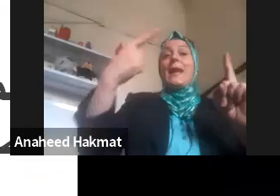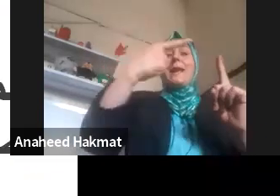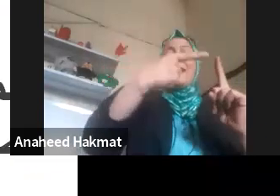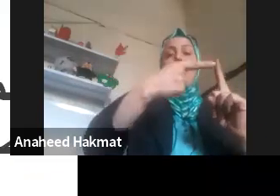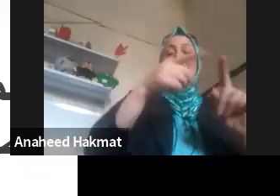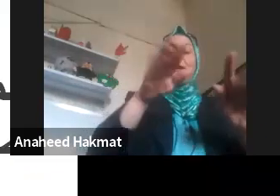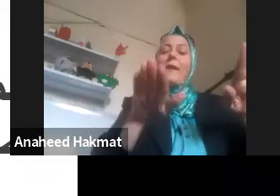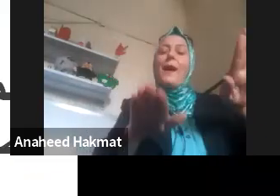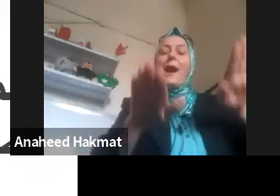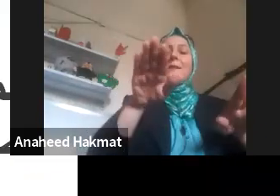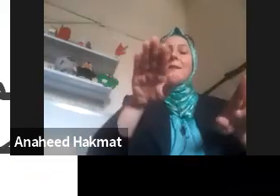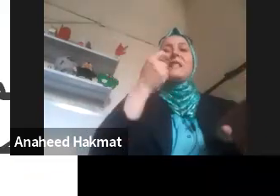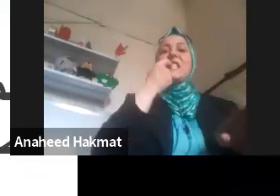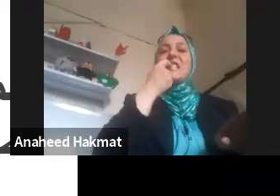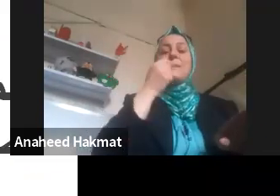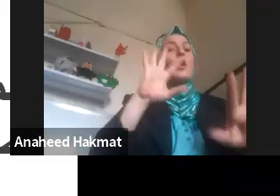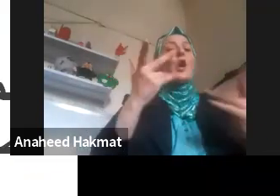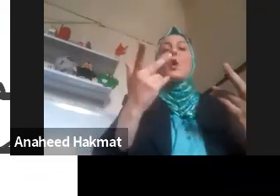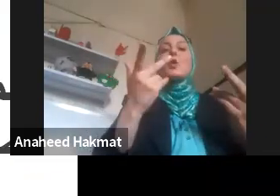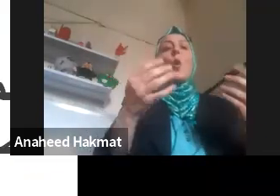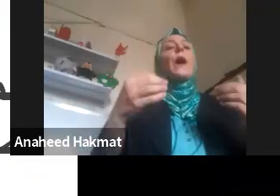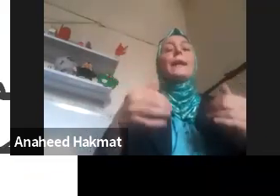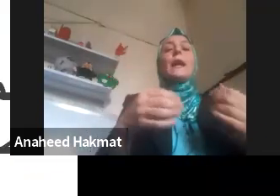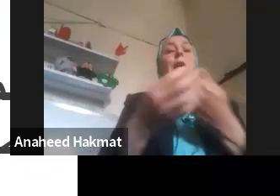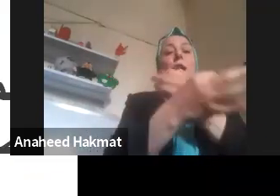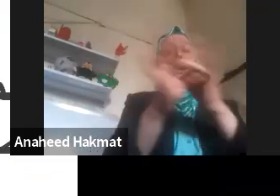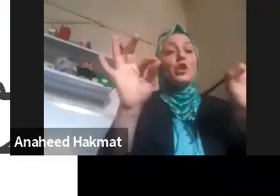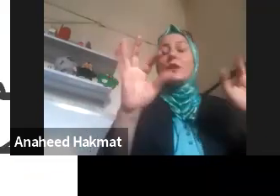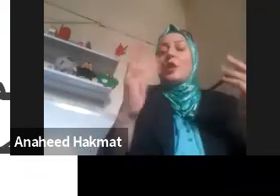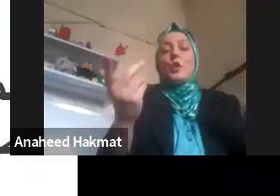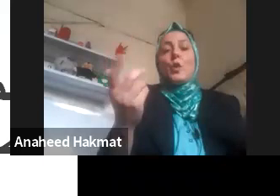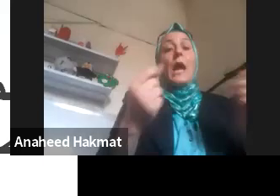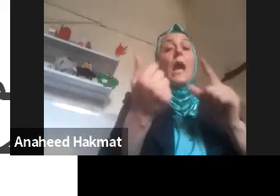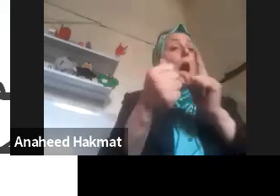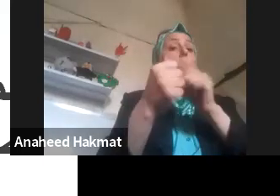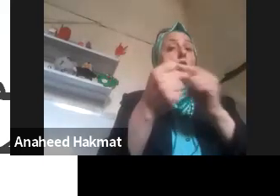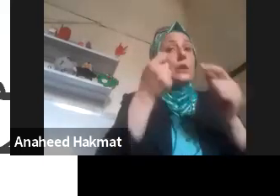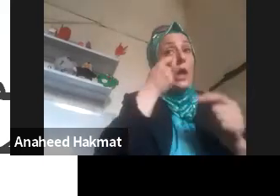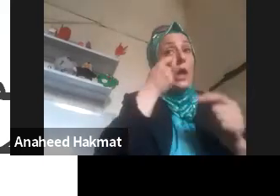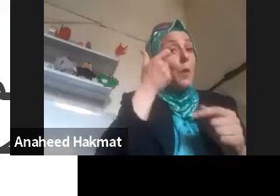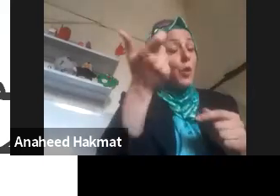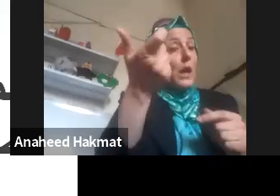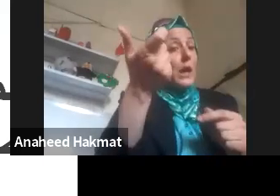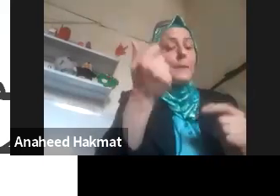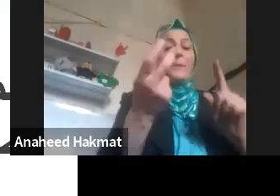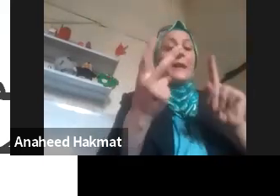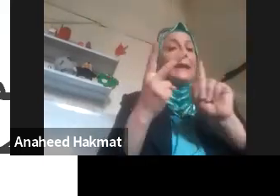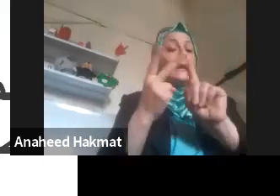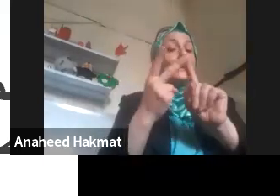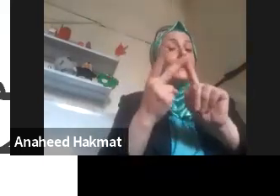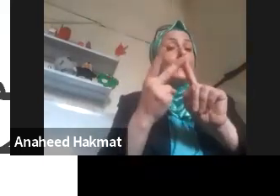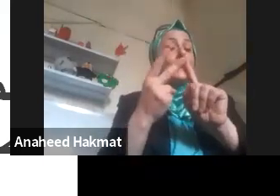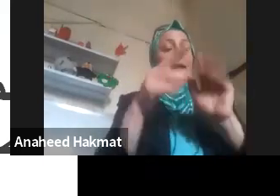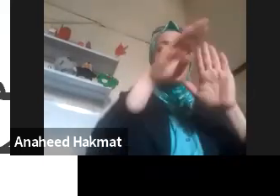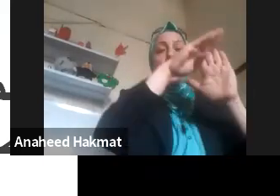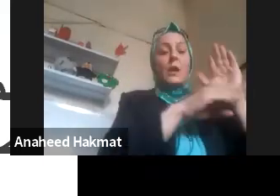بالنسبة القائمة الأولى اللي هي مراقبة وتقييم. القائمة الثانية شوي كتير أطول وراح تلاقوا إلها بالدليل